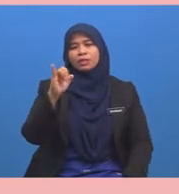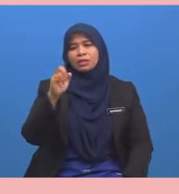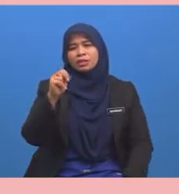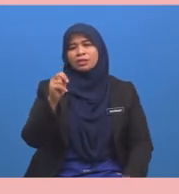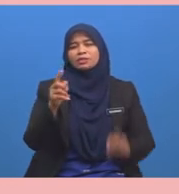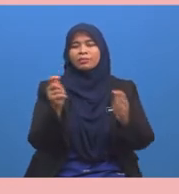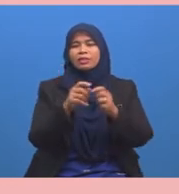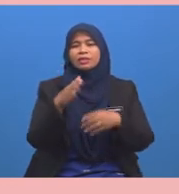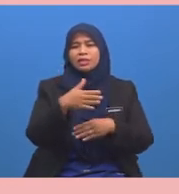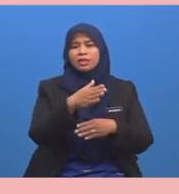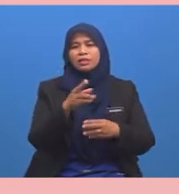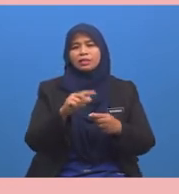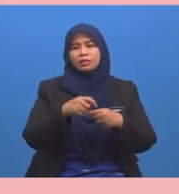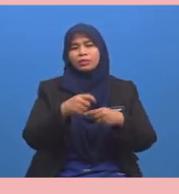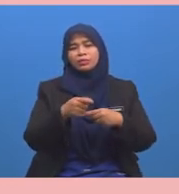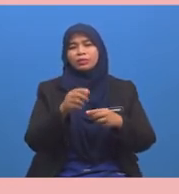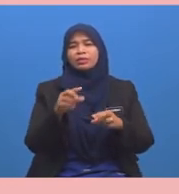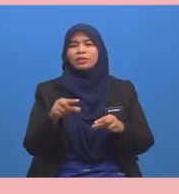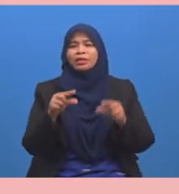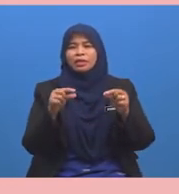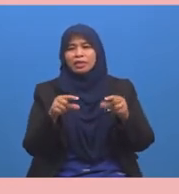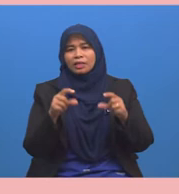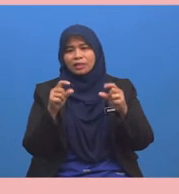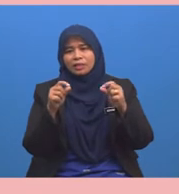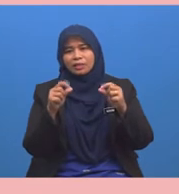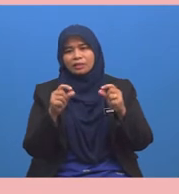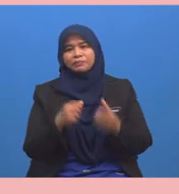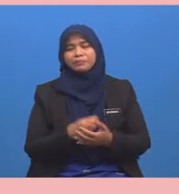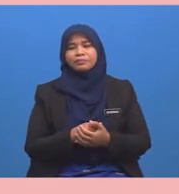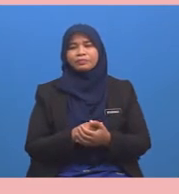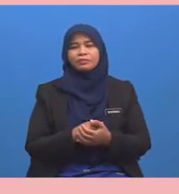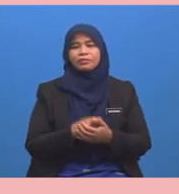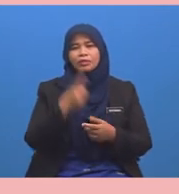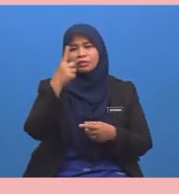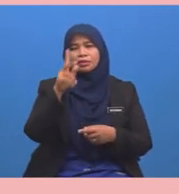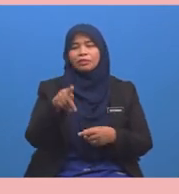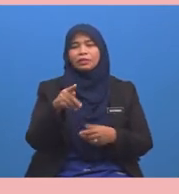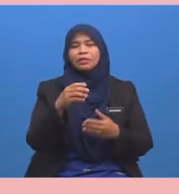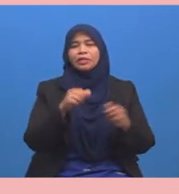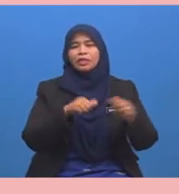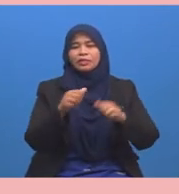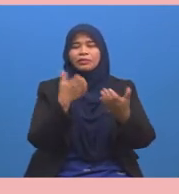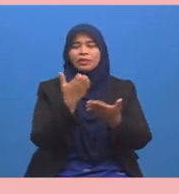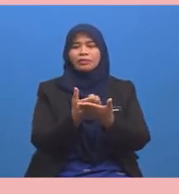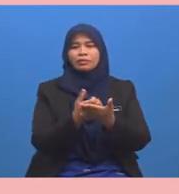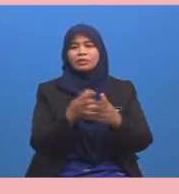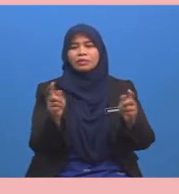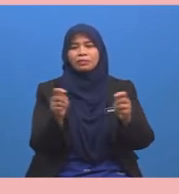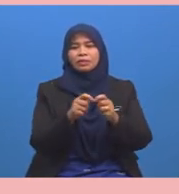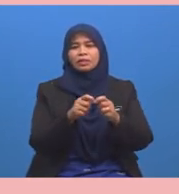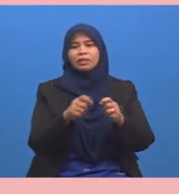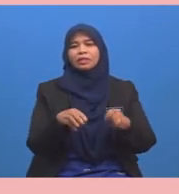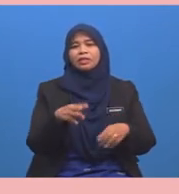ketam, sotong dan lain-lain lagi. Yang ketiga, untuk keperluan aktiviti ekonomi seperti mengairi